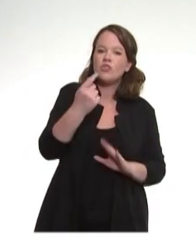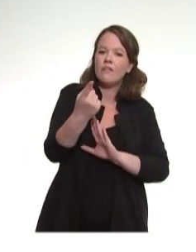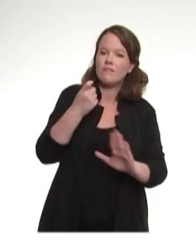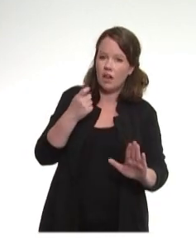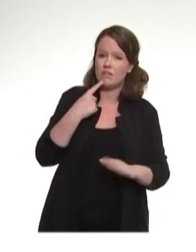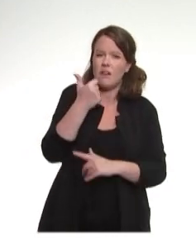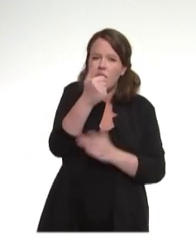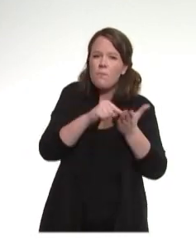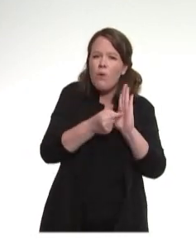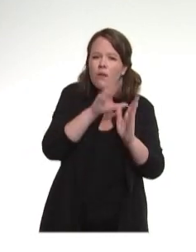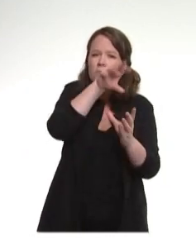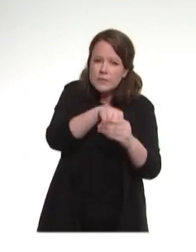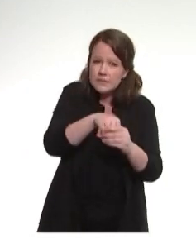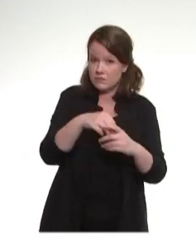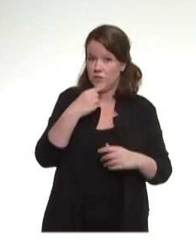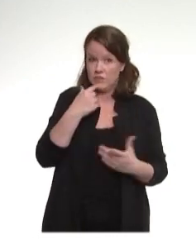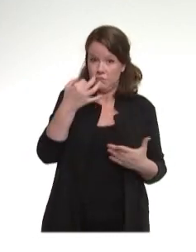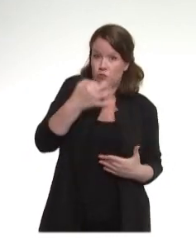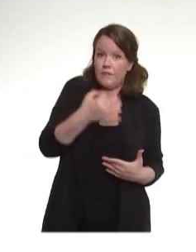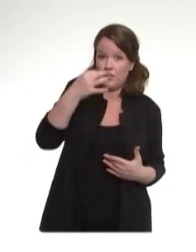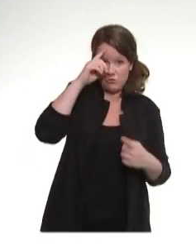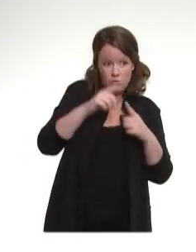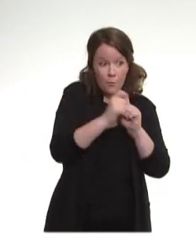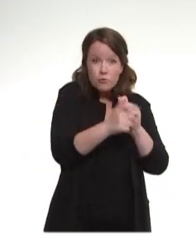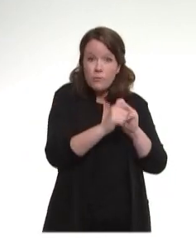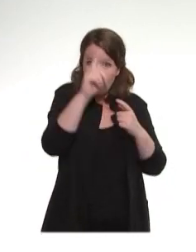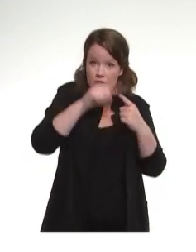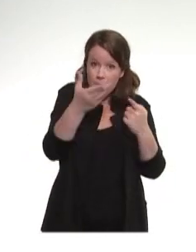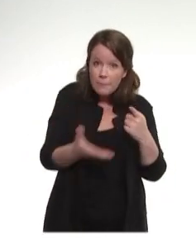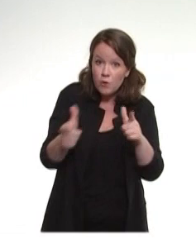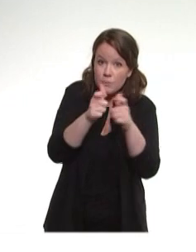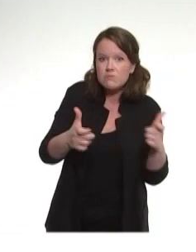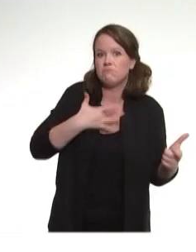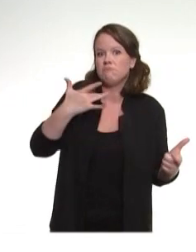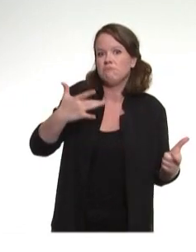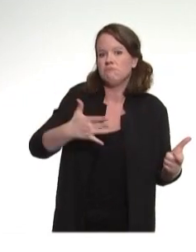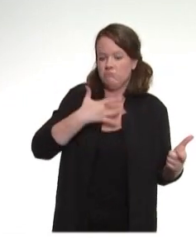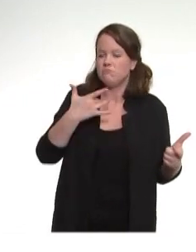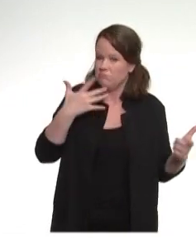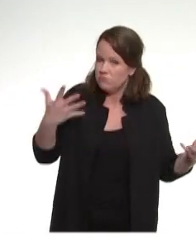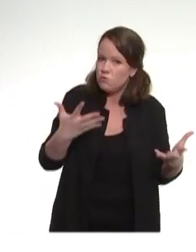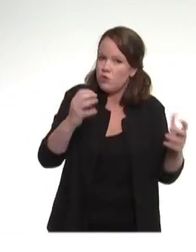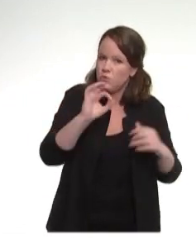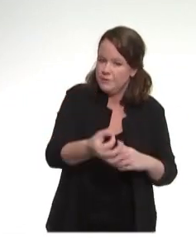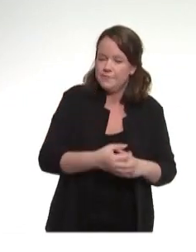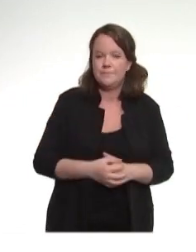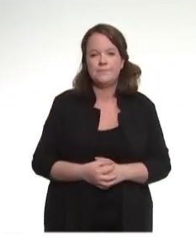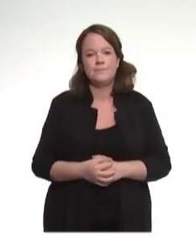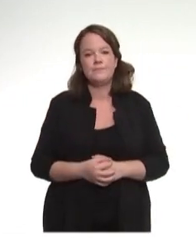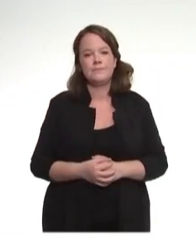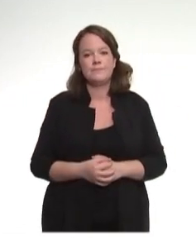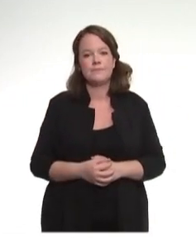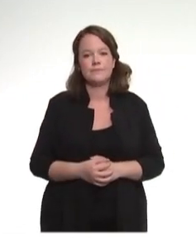particulièrement attractifs pour ces très petites entreprises et cpm pour les entreprises qui souhaiteraient bénéficier